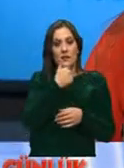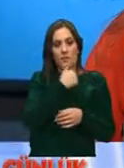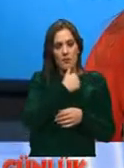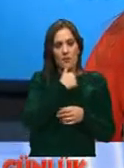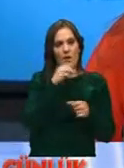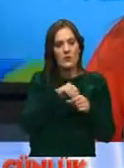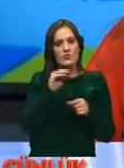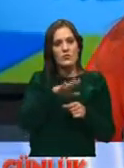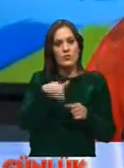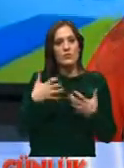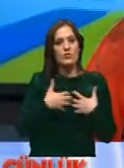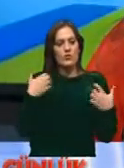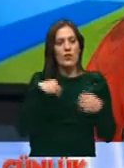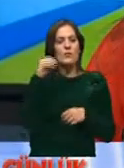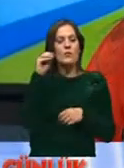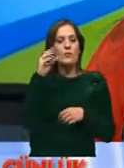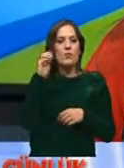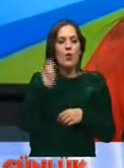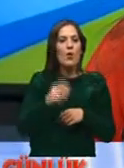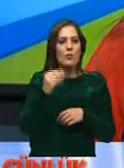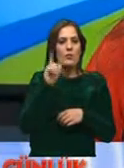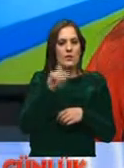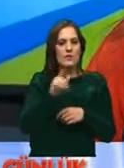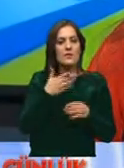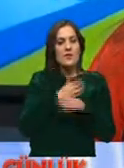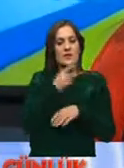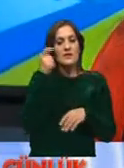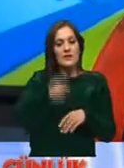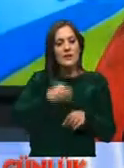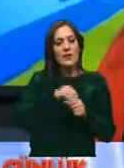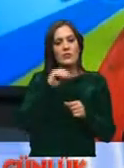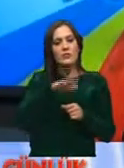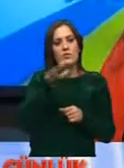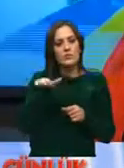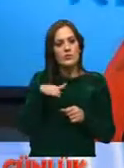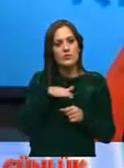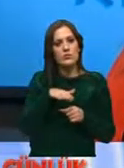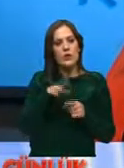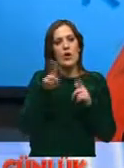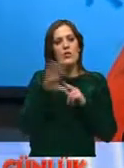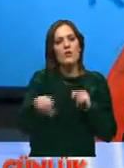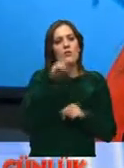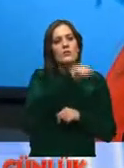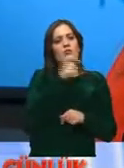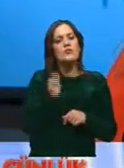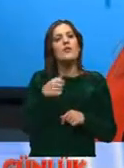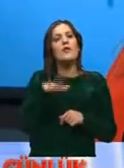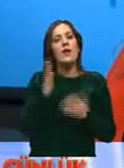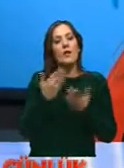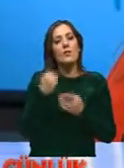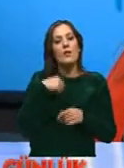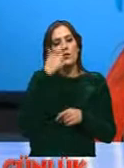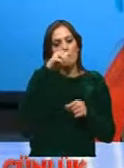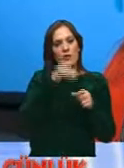da çocuklarına güvenmek düşüyor gerçekten. İlla çocuklarını korolara götürmek zorunda değiller. Fakat